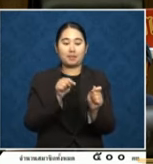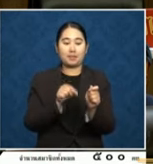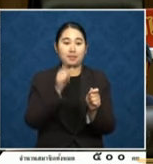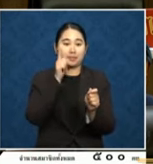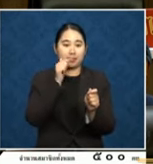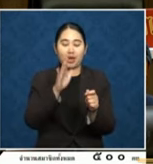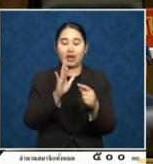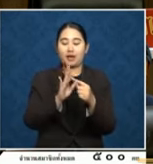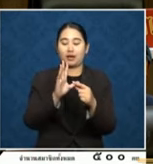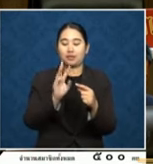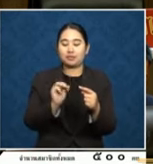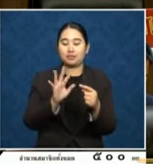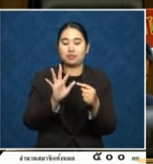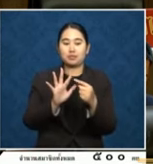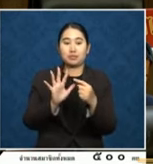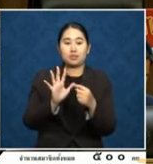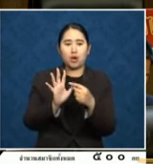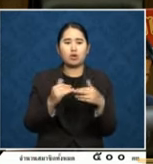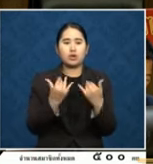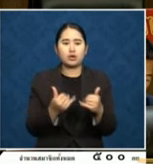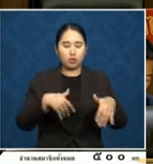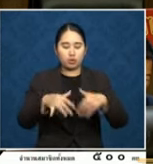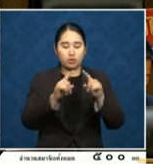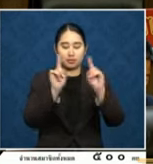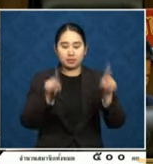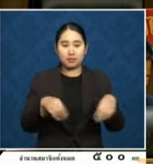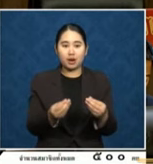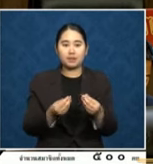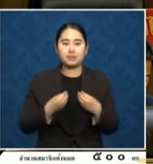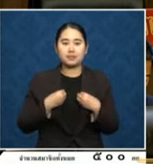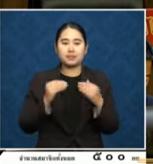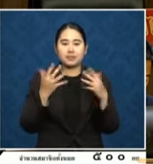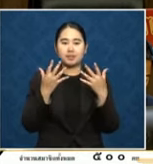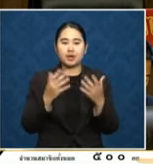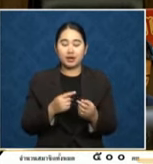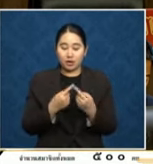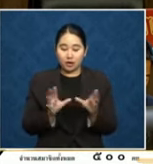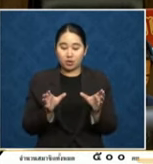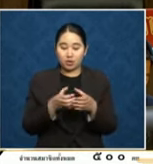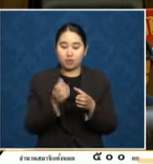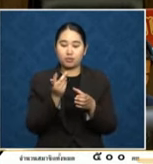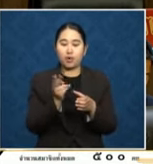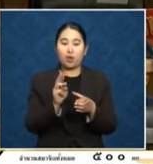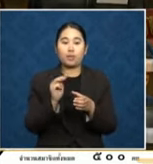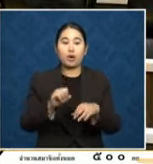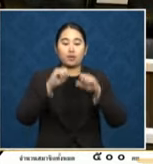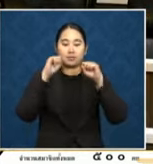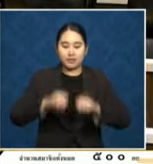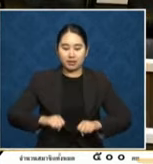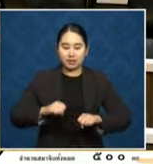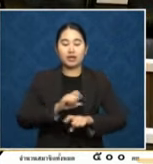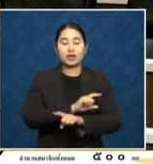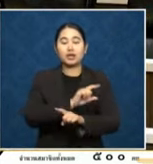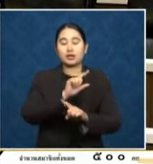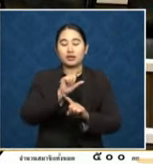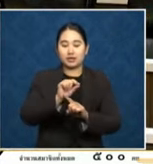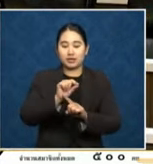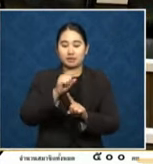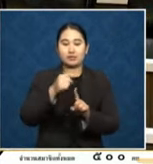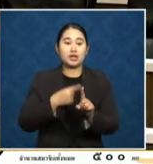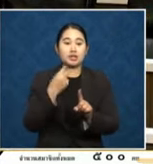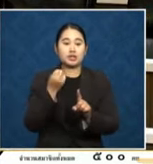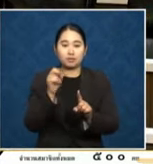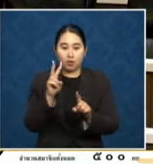จจุบันครับท่านประธานวันนี้นะครับชาวบ้านยังไม่มีโฉนดเลยครับทั้งที่มีมติคณะรัฐมนตรีรองรับเมื่อวันที่20ธันวา